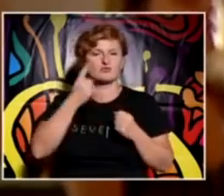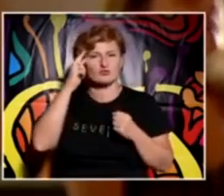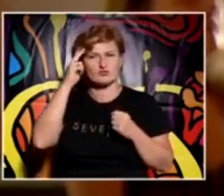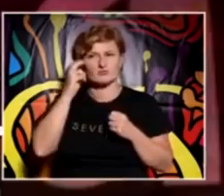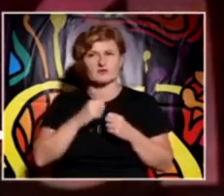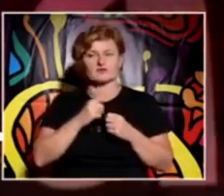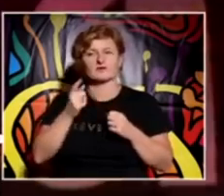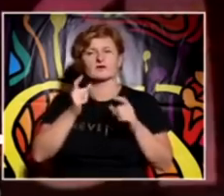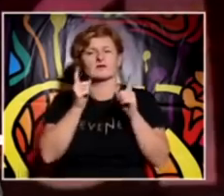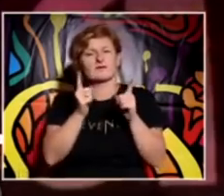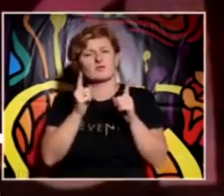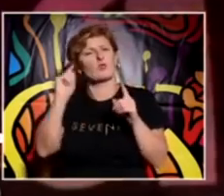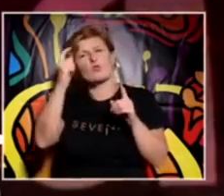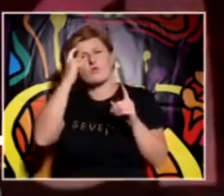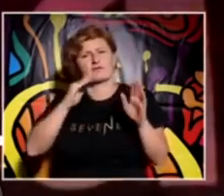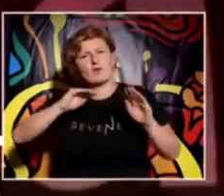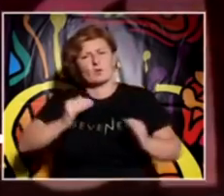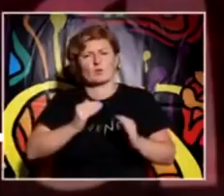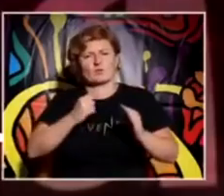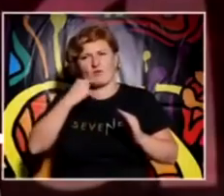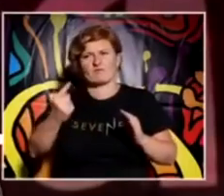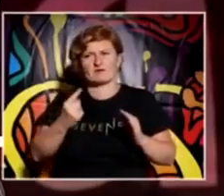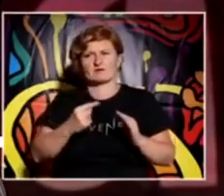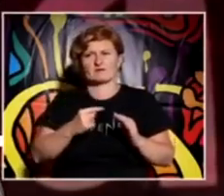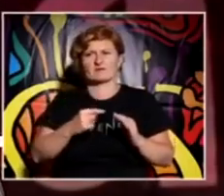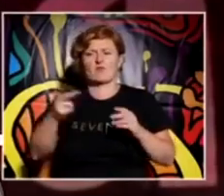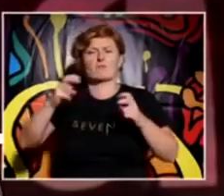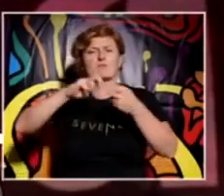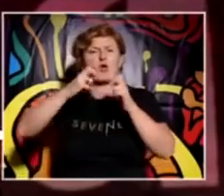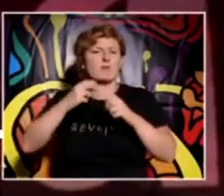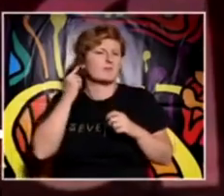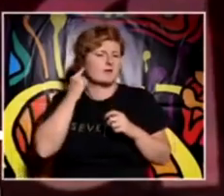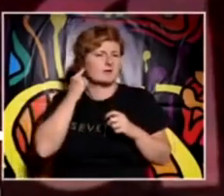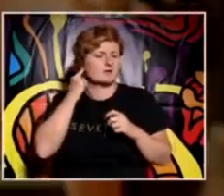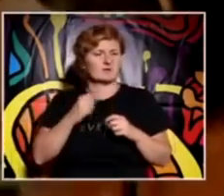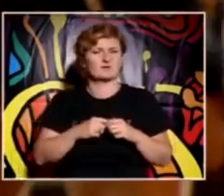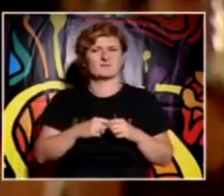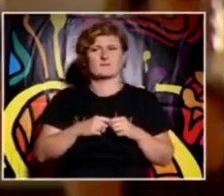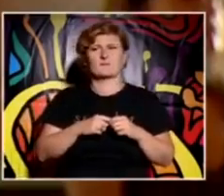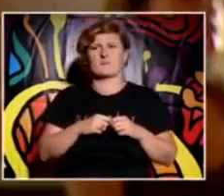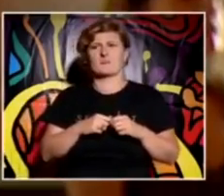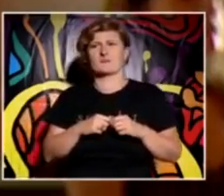Spróbuj złapać jego sens. Dobra, powtórzę. Tutaj fajne. Mamy problem z odsłuchem i dlatego po prostu. Jak